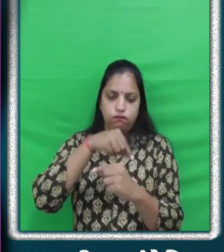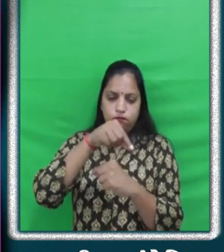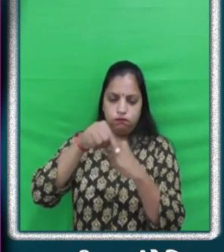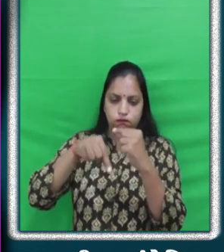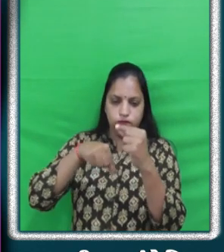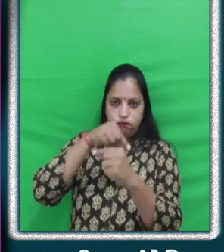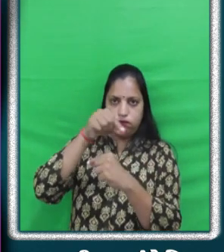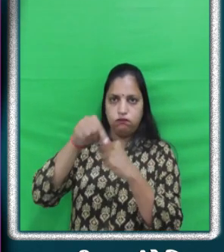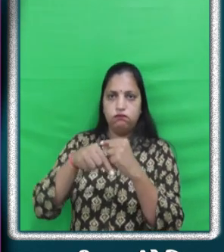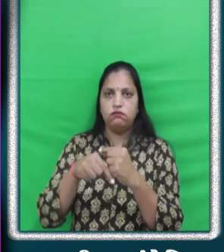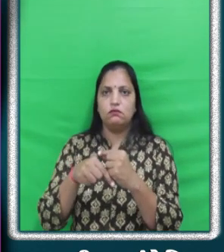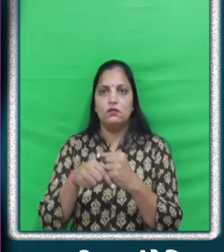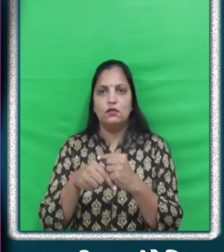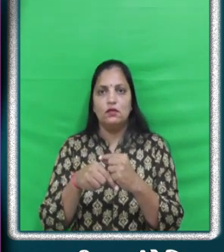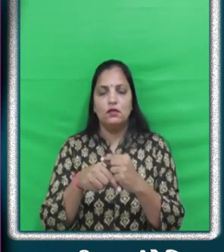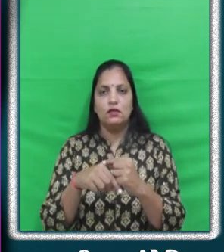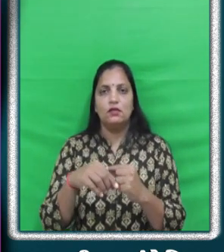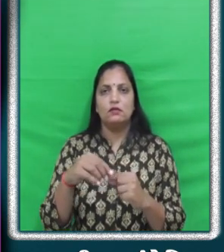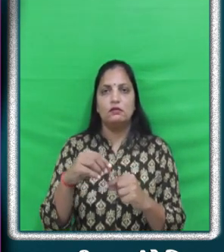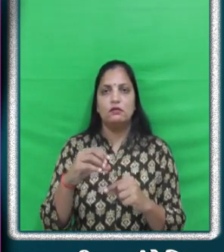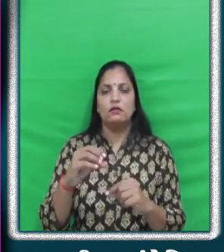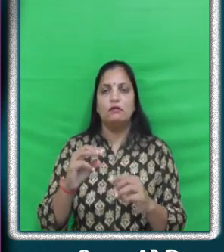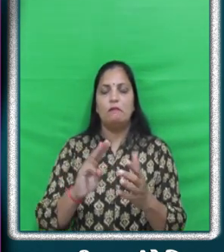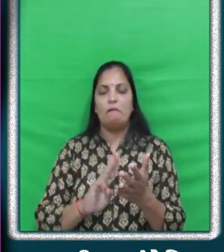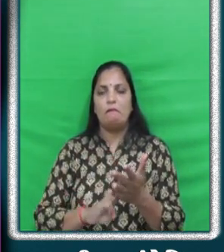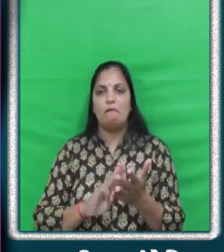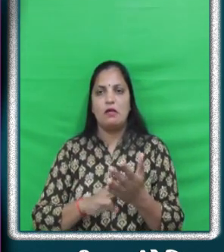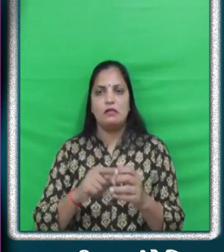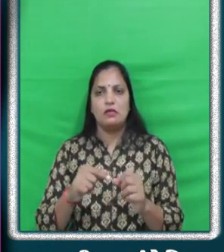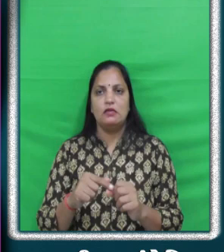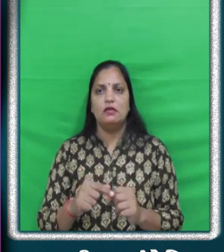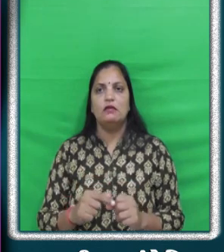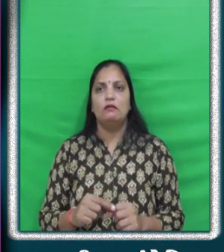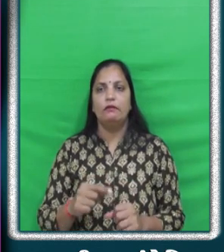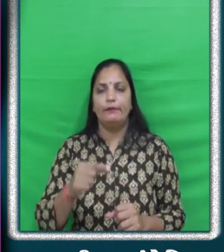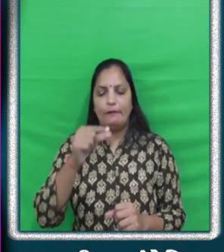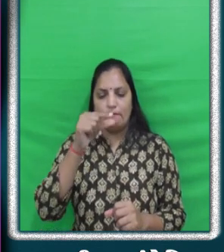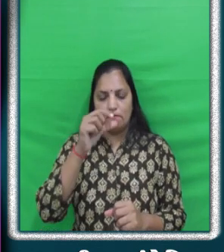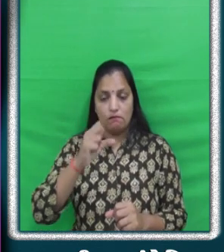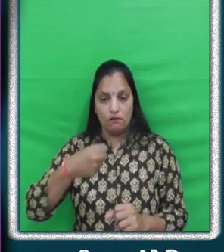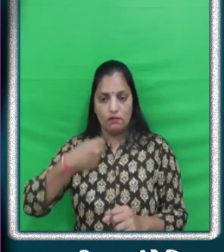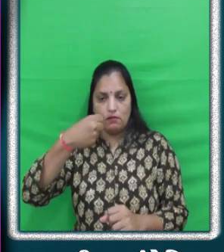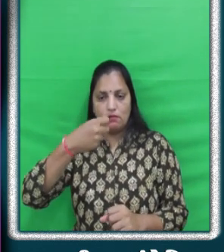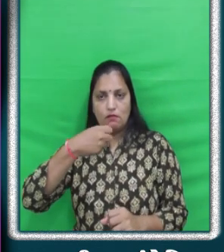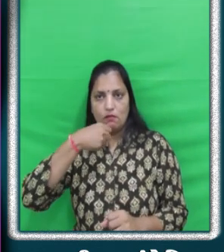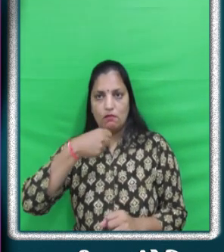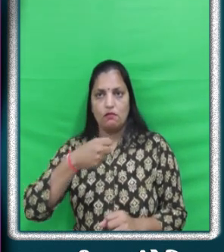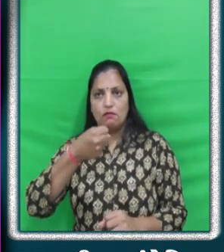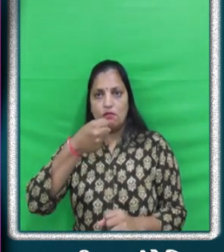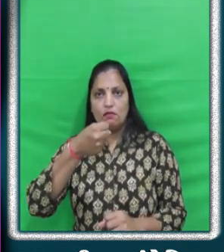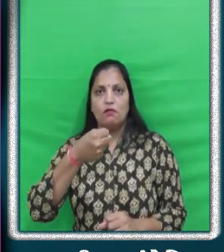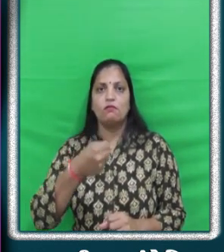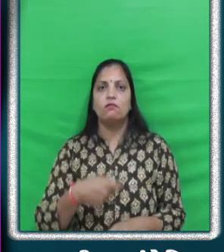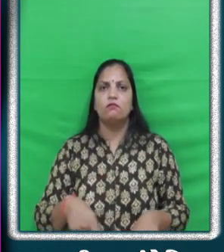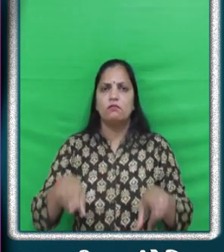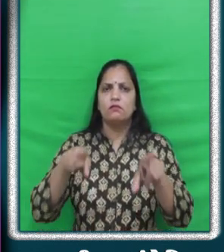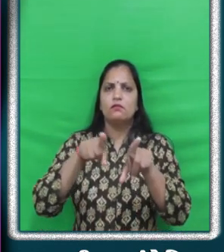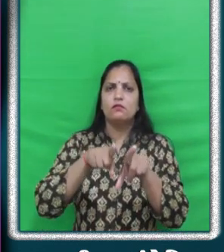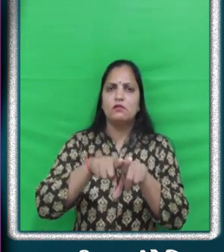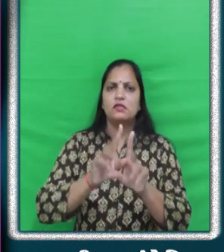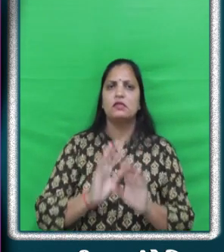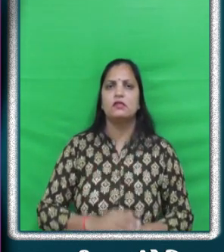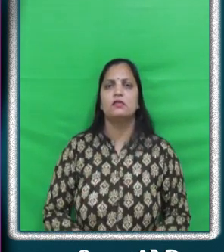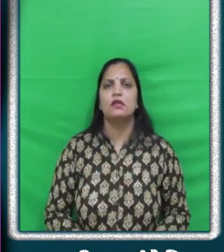અનેક રુધિર કેશિકા ગુચ્છ નલિકાના છેડે કપ આકારના ભાગ કે જેને બાઉમેનની કોથળી કહે